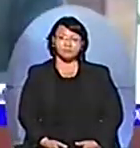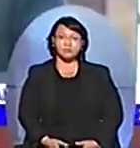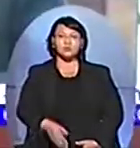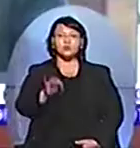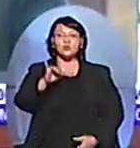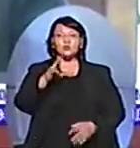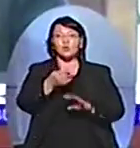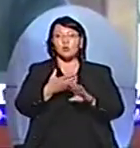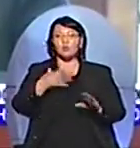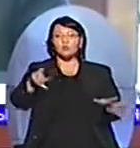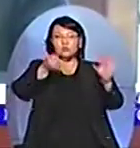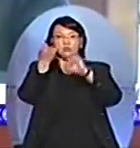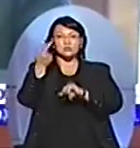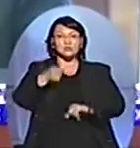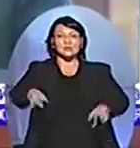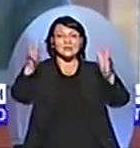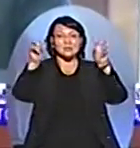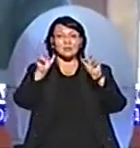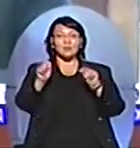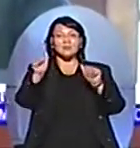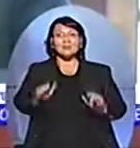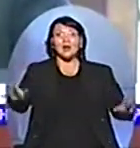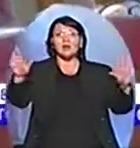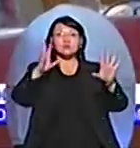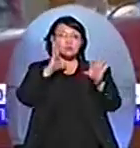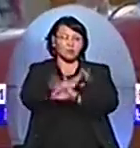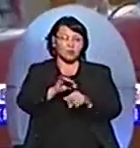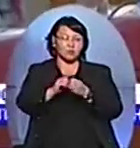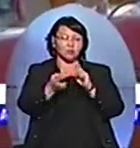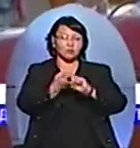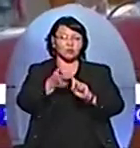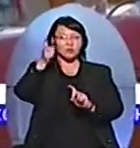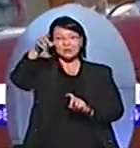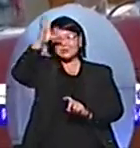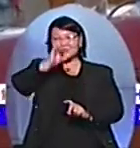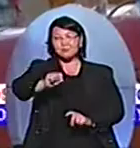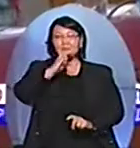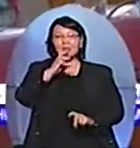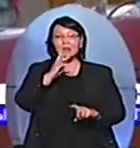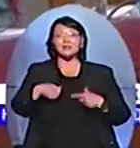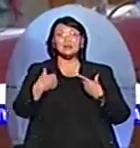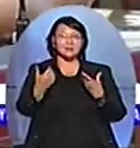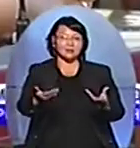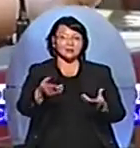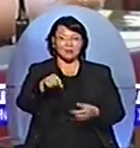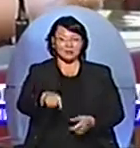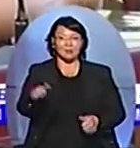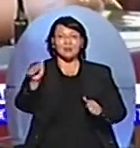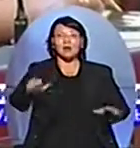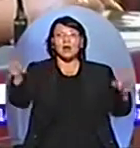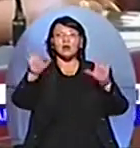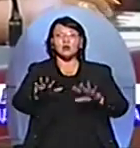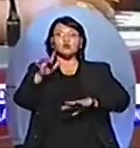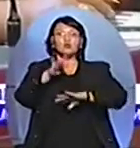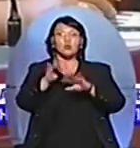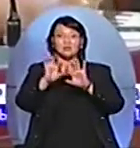Юн дүр энэ 7 хоногийн гол сэдв болох наадмын зохион байгуулалтын талаар ерөнхий сайд мэдээлэл хийлээ. Энэ жилийн наадмаар төв зөнгөлт хүрээлэн